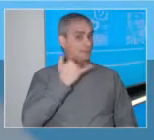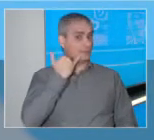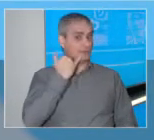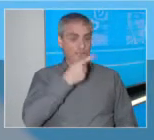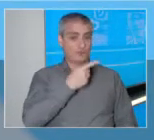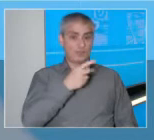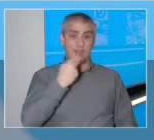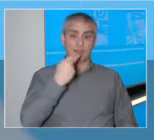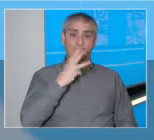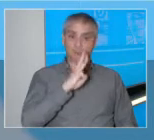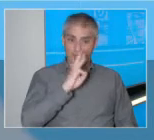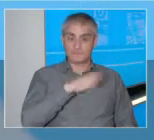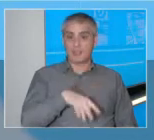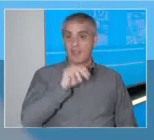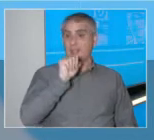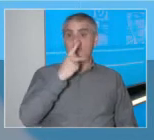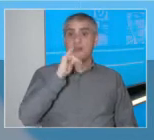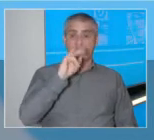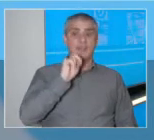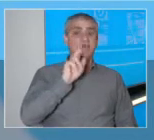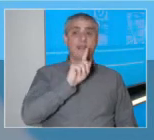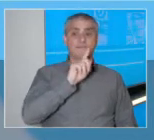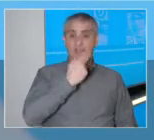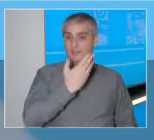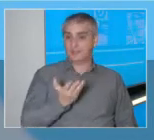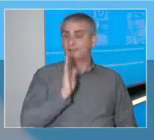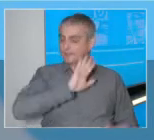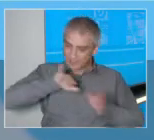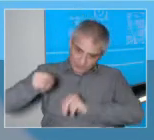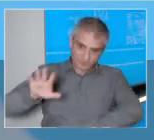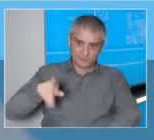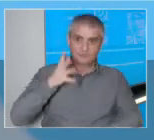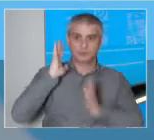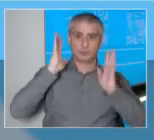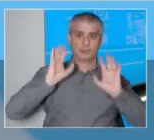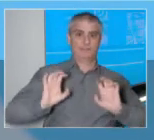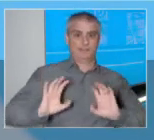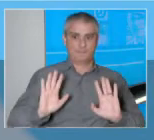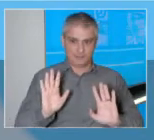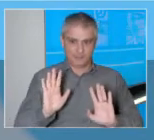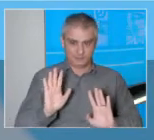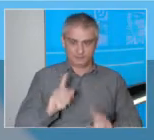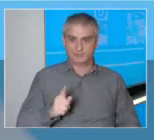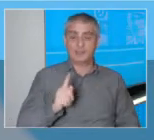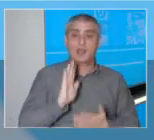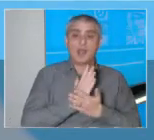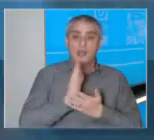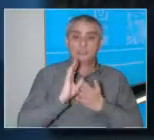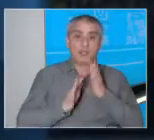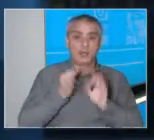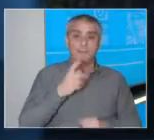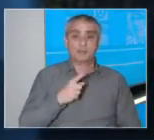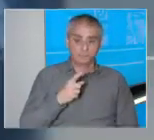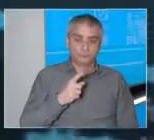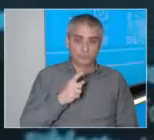בטלפונים עדה שטייף עם אפי נווה, היה עוד מאוד תקדימים. אז עזוב את זה, זה יותר מדי מרגיז. ההחלטה של בית